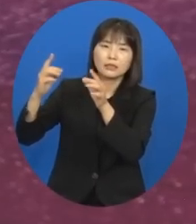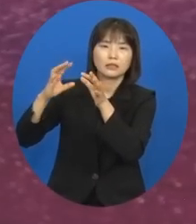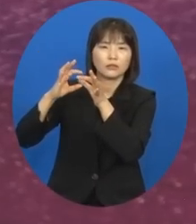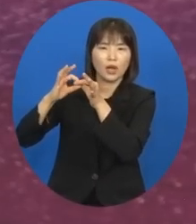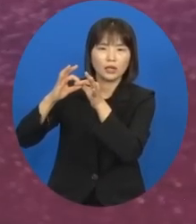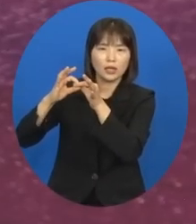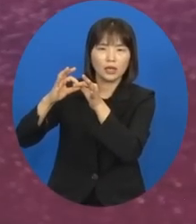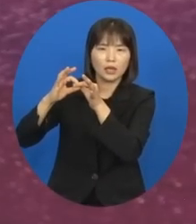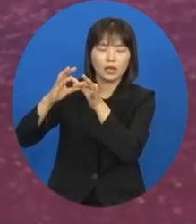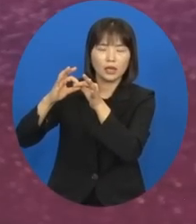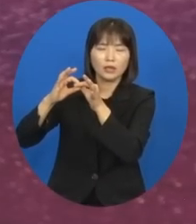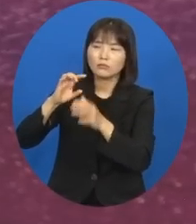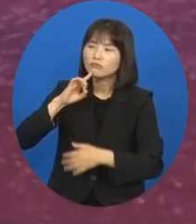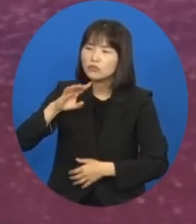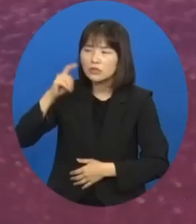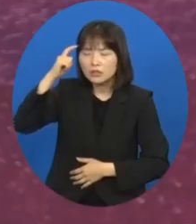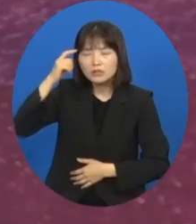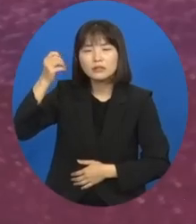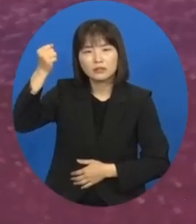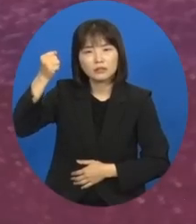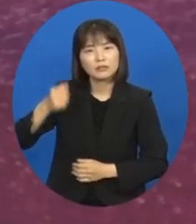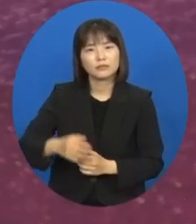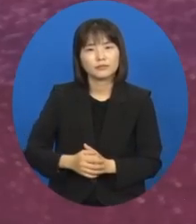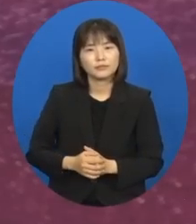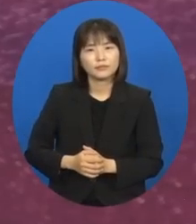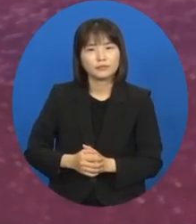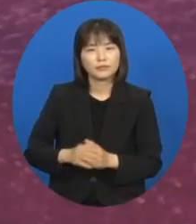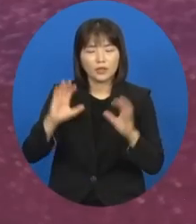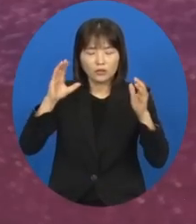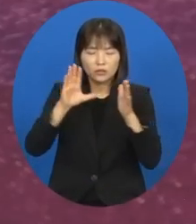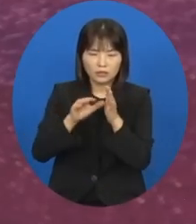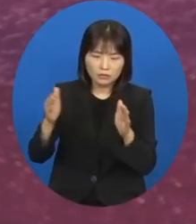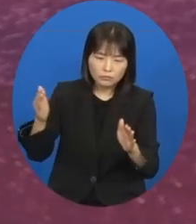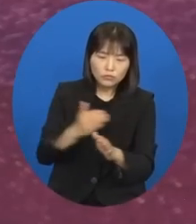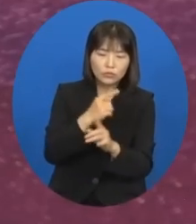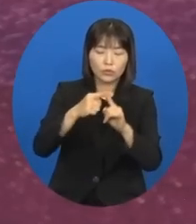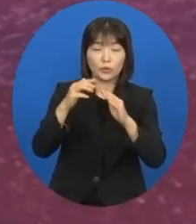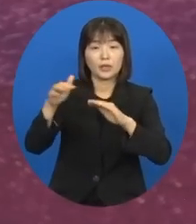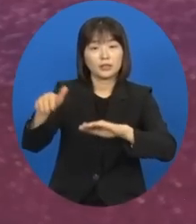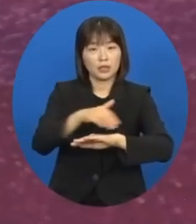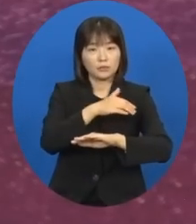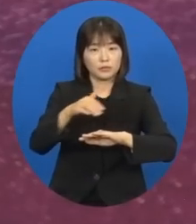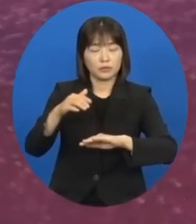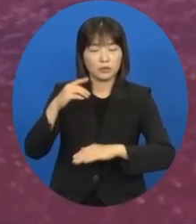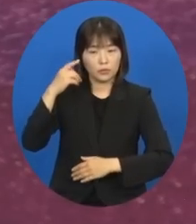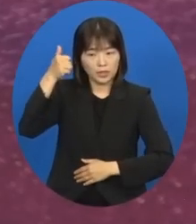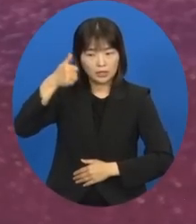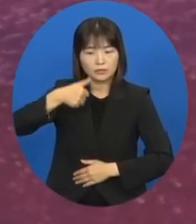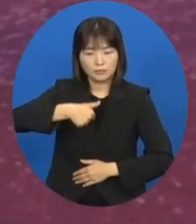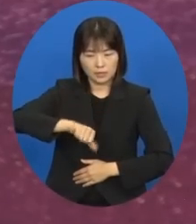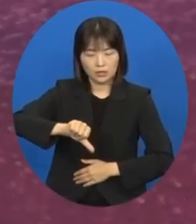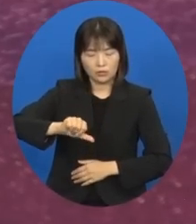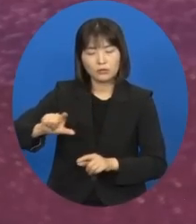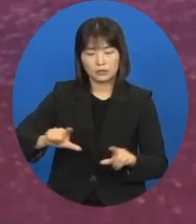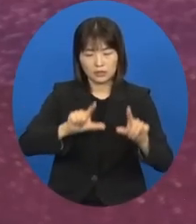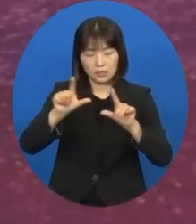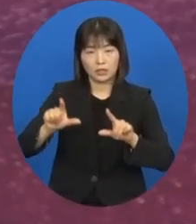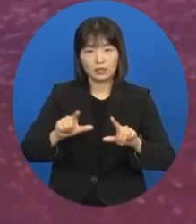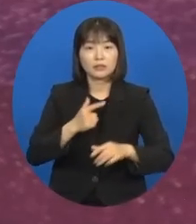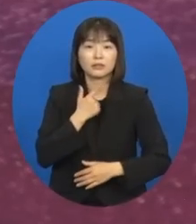불과하다 여기게 된 것입니다 어리신절부터 교회를 다니면서 목회자의 자녀로 살았습니다